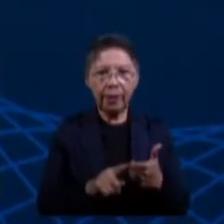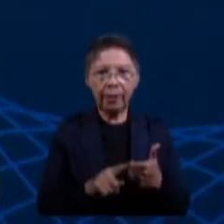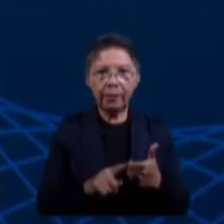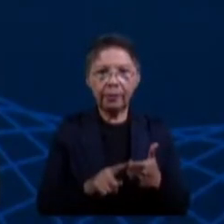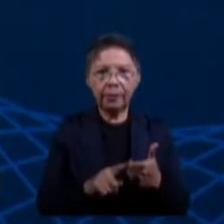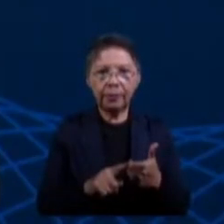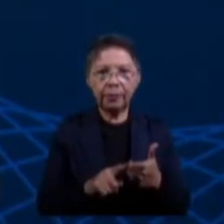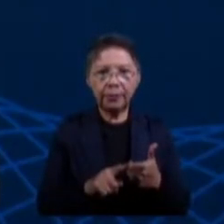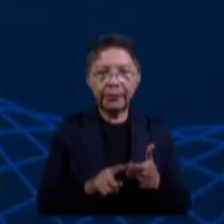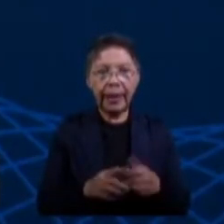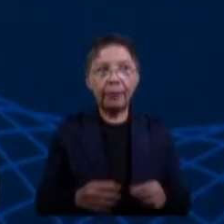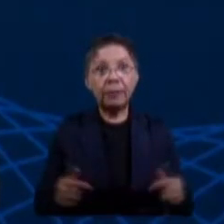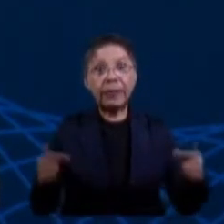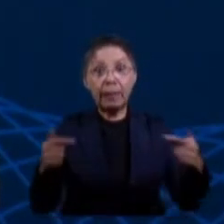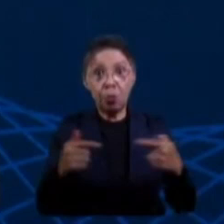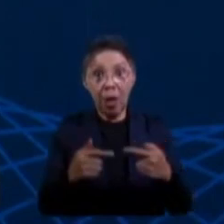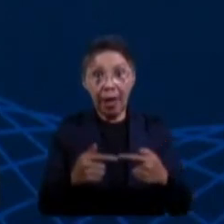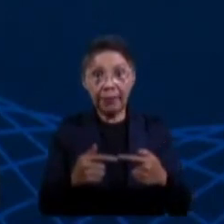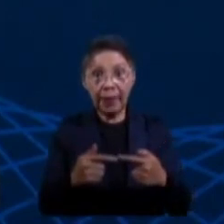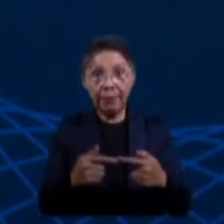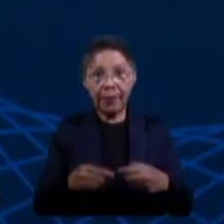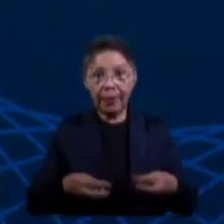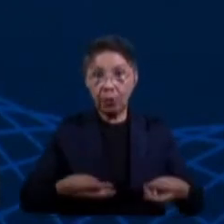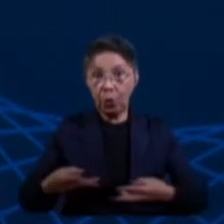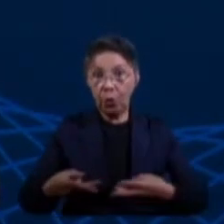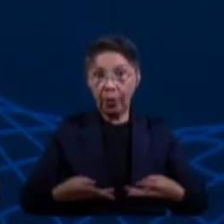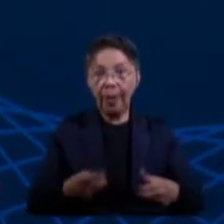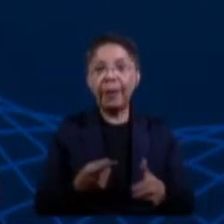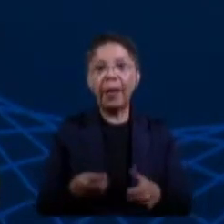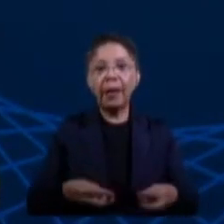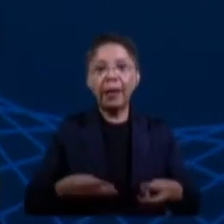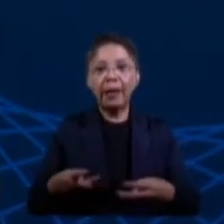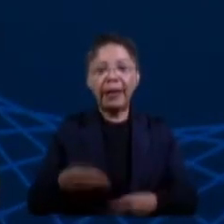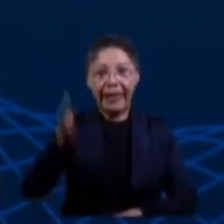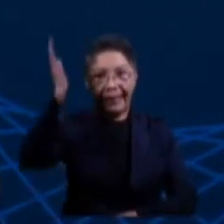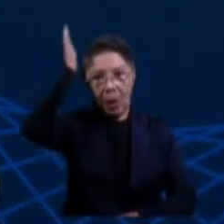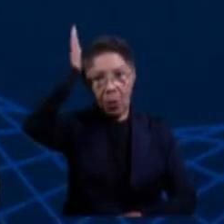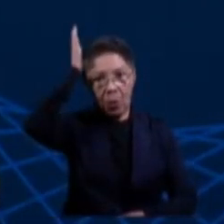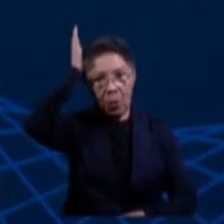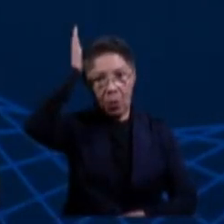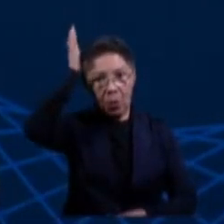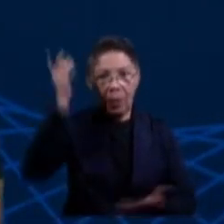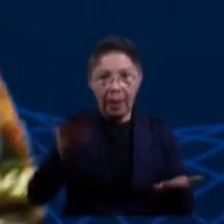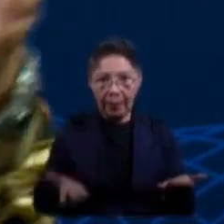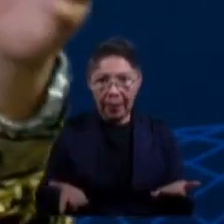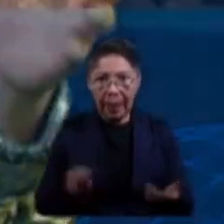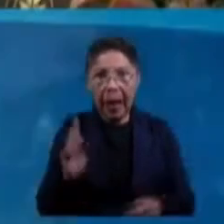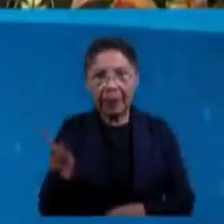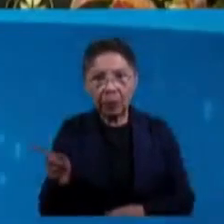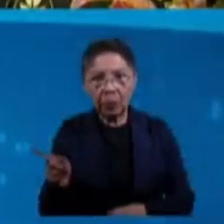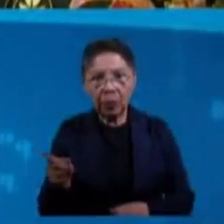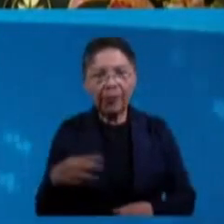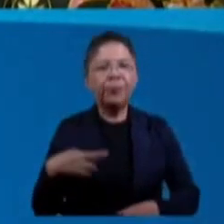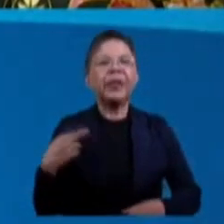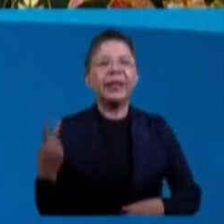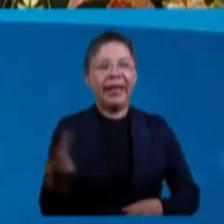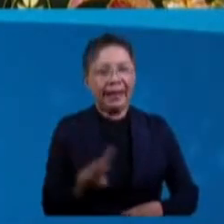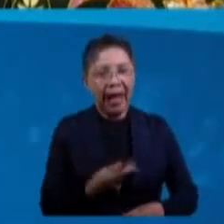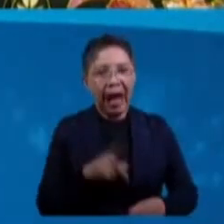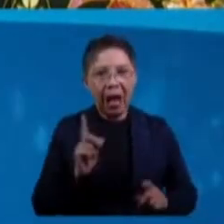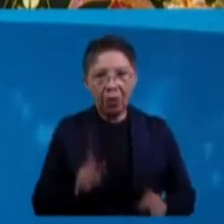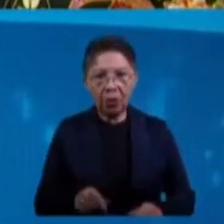Kemudian yang inline ya dengan future ekonomi ini adalah ekonomi hijau. Ya, jadi kita nih harus